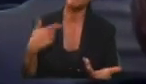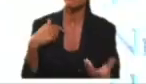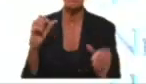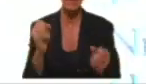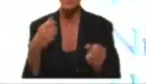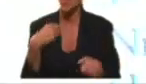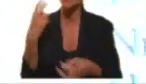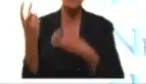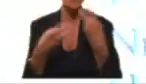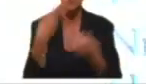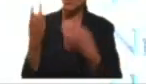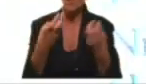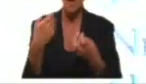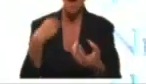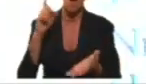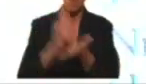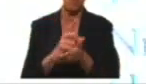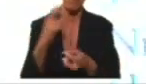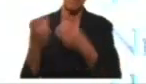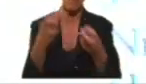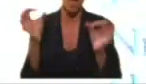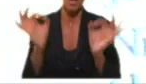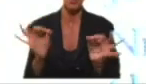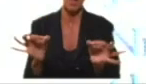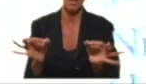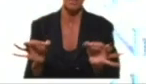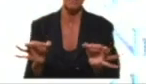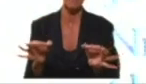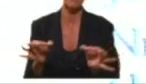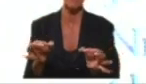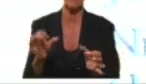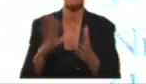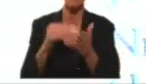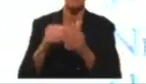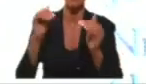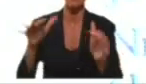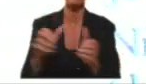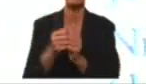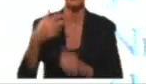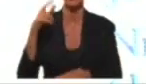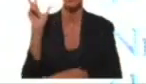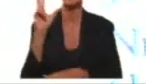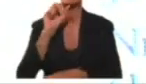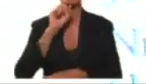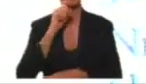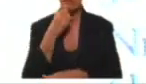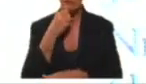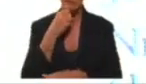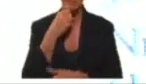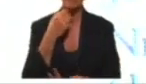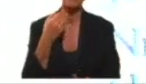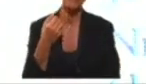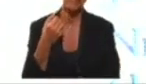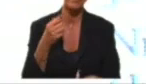jak się wyszuka aktualny rozkład jazdy, to ona znajdzie ten naprawdę aktualny, tak? On może znaleźć ten sprzed 3 lat aktualny rozkład jazdy. Także